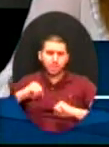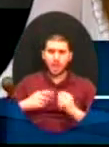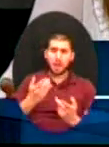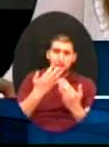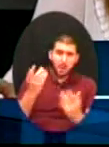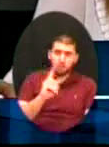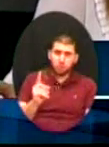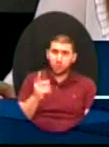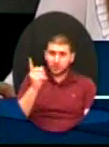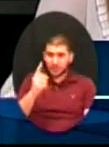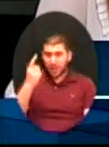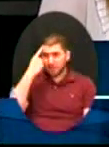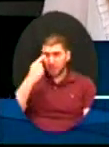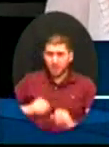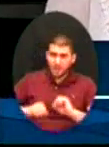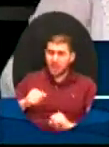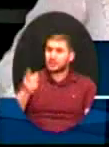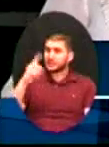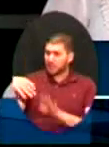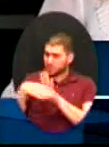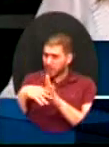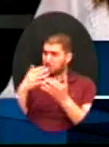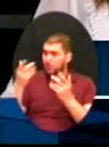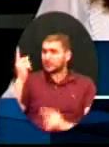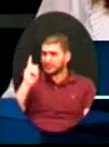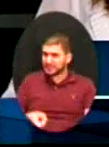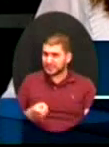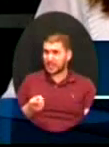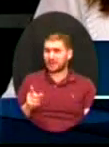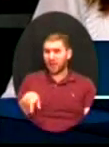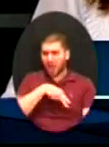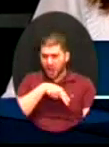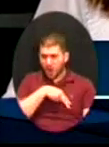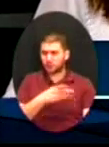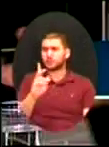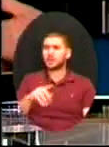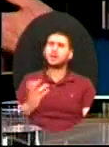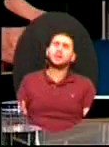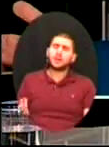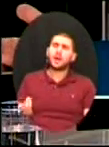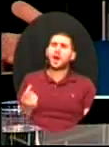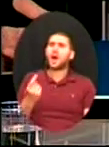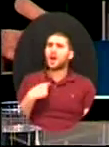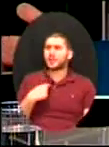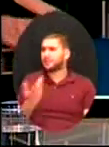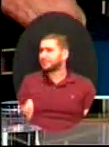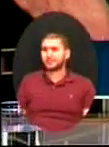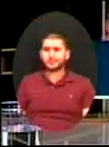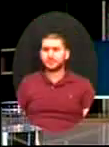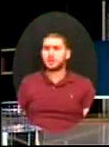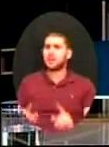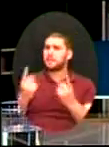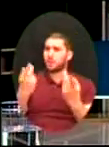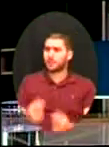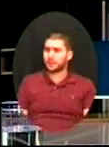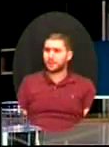מצב. ברור שאתה לא צריך להתנהל. צריך הסדרה, צריך נהלים ברורים, צריך נסיעה באחריות, ומה אני לעשות? טוב, אני... אבל התשתית, סליחה,